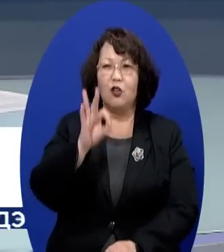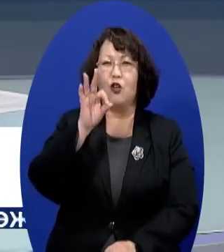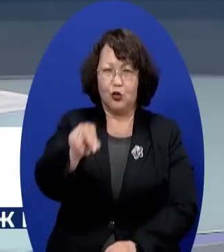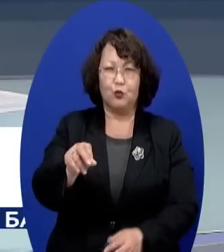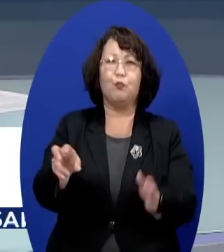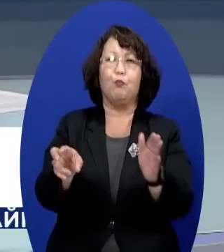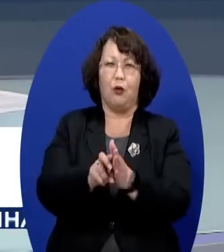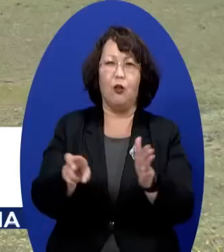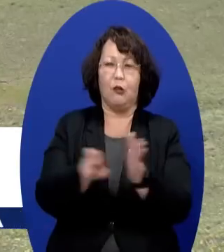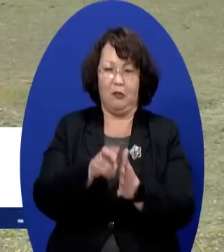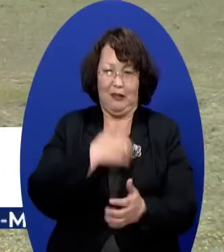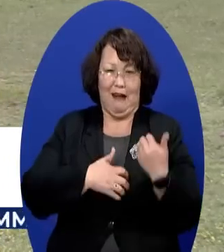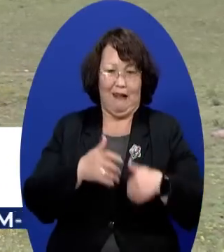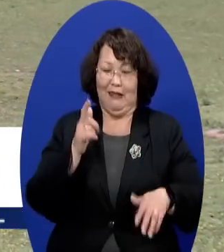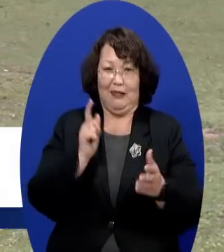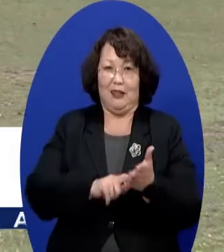эхэллээ.